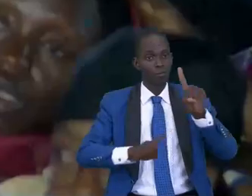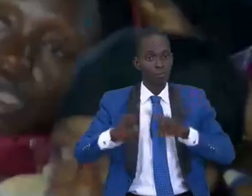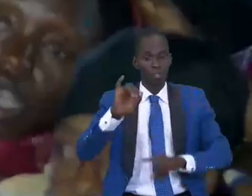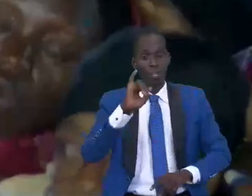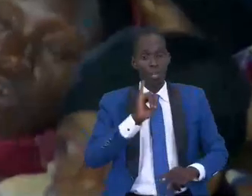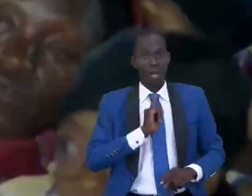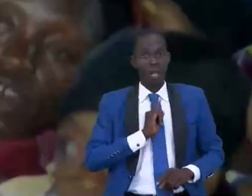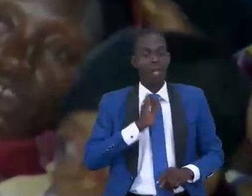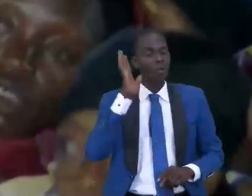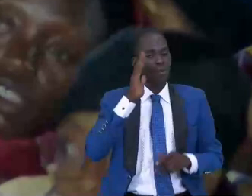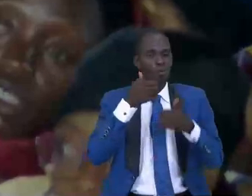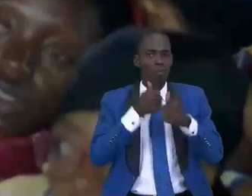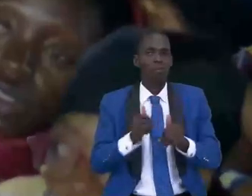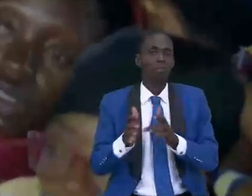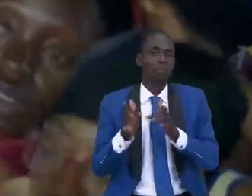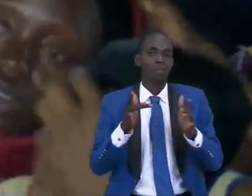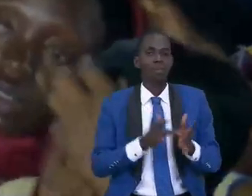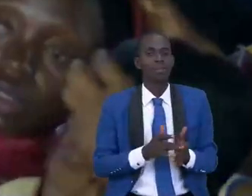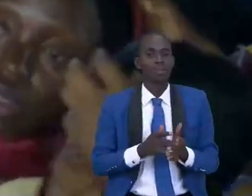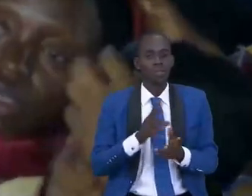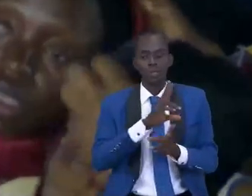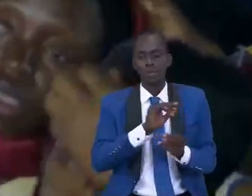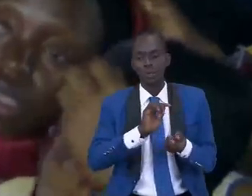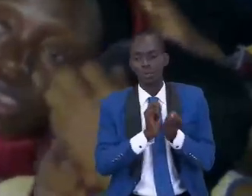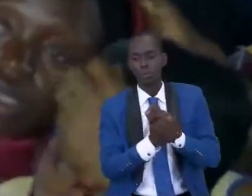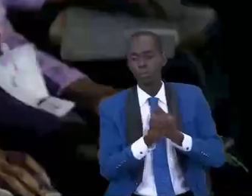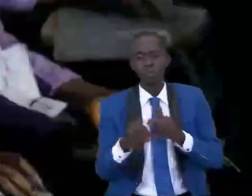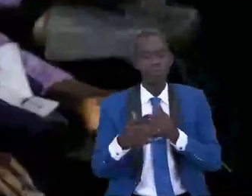chemin. Je vais suivre Jésus.